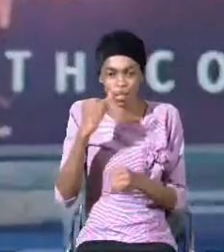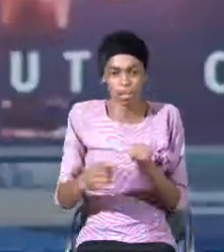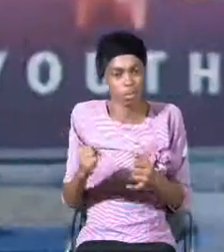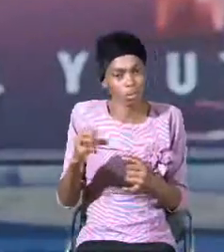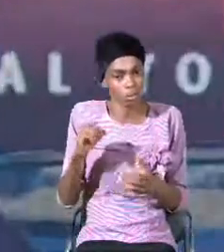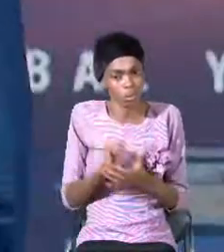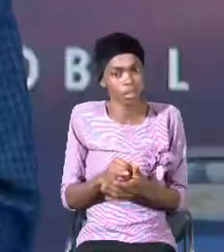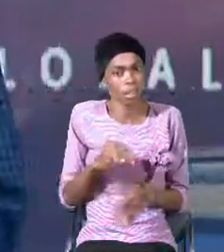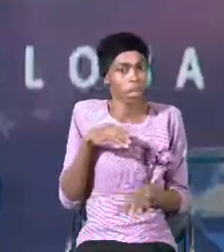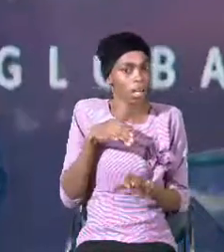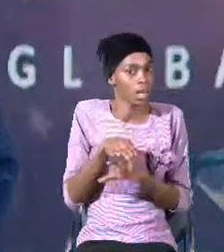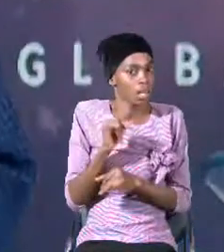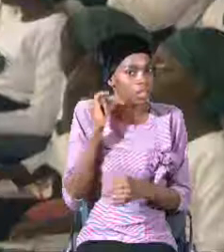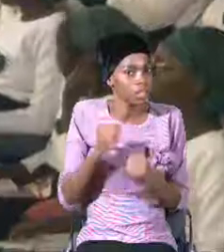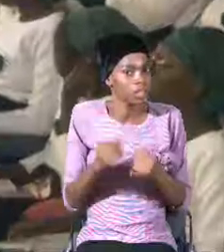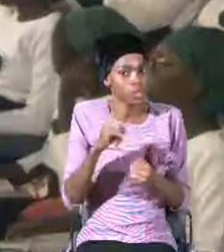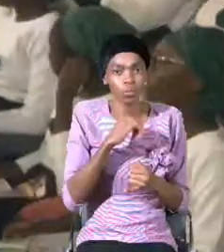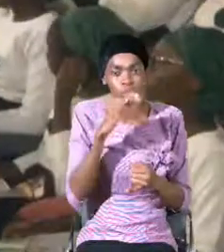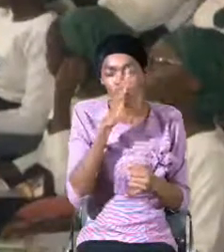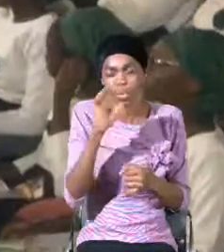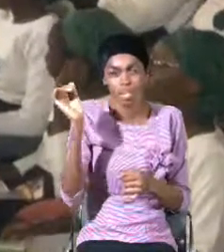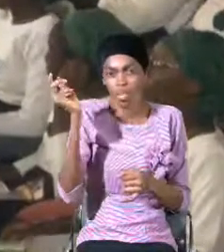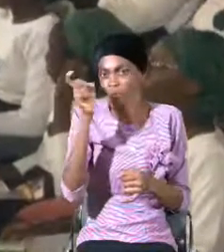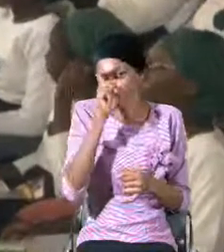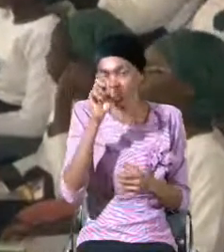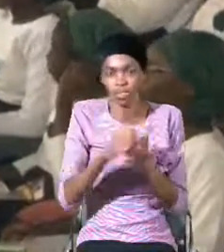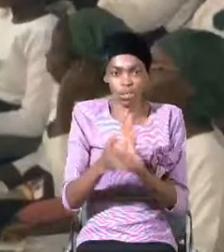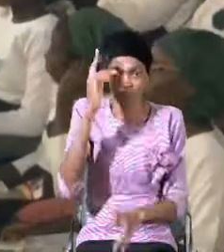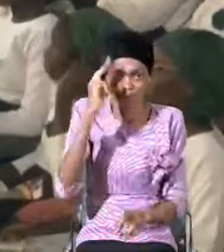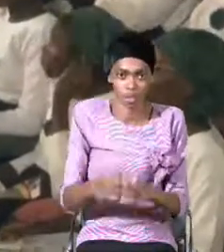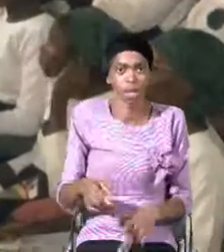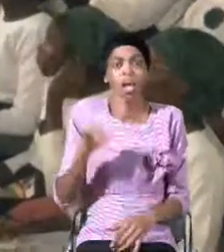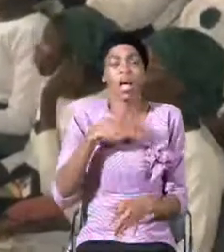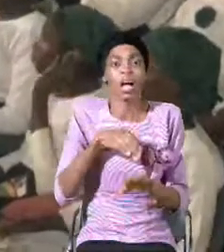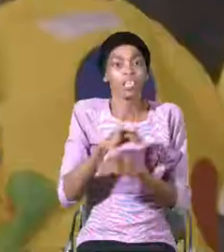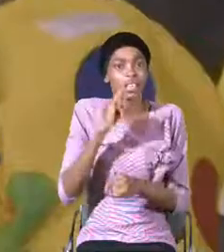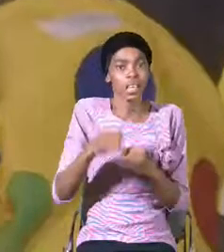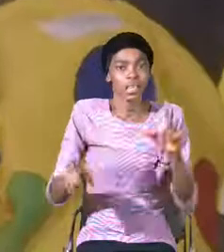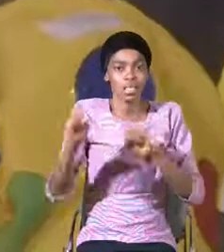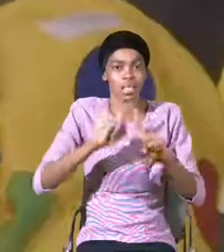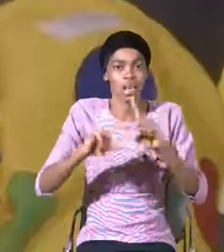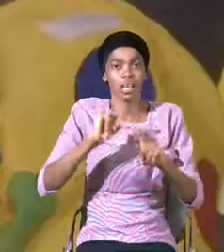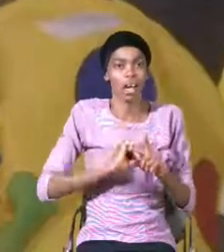fin, vous ne soyez pas un insensé. À la fin, je ne serai pas un insensé.